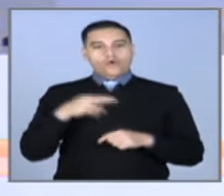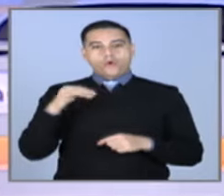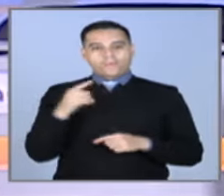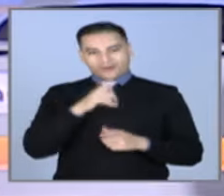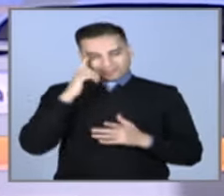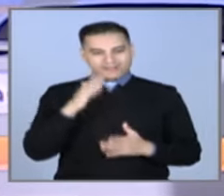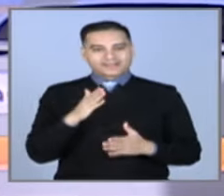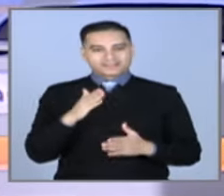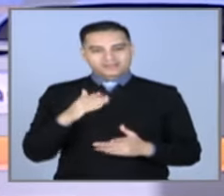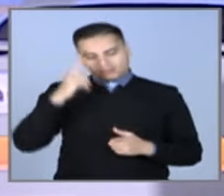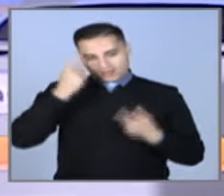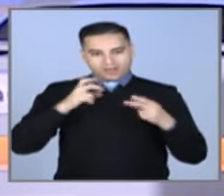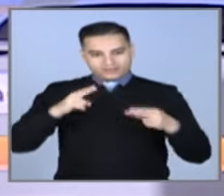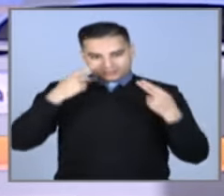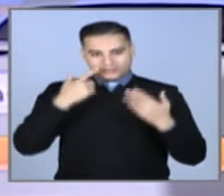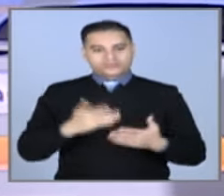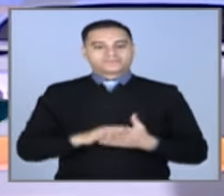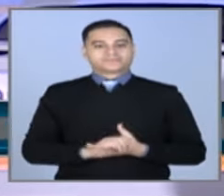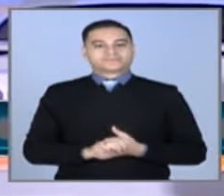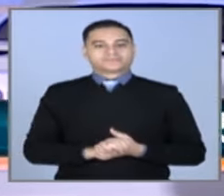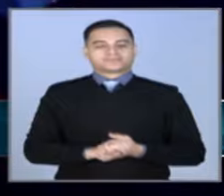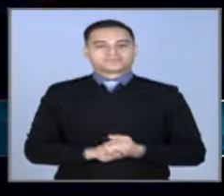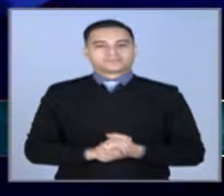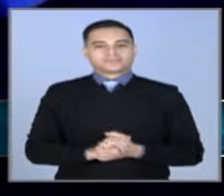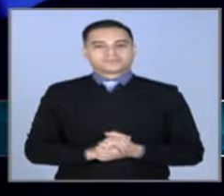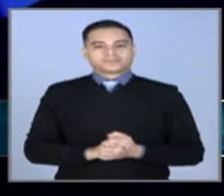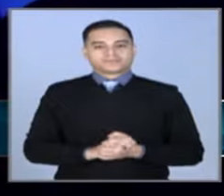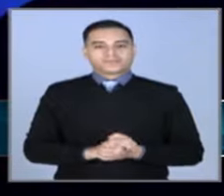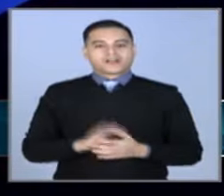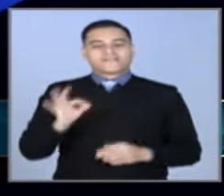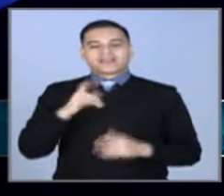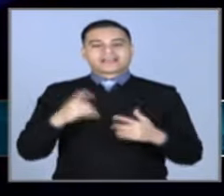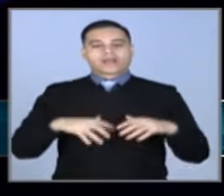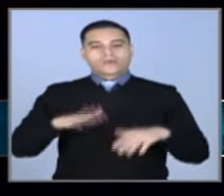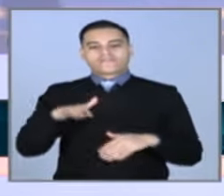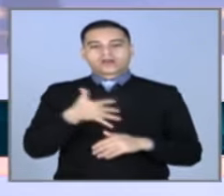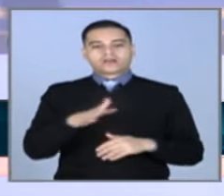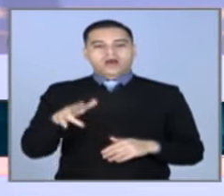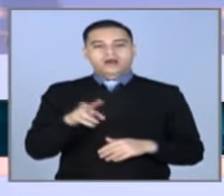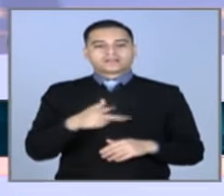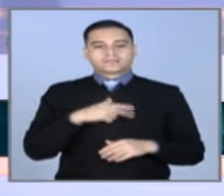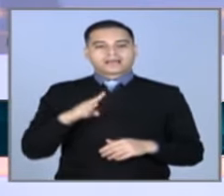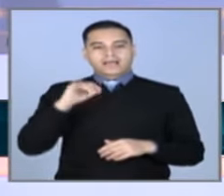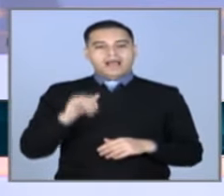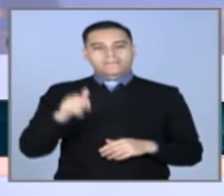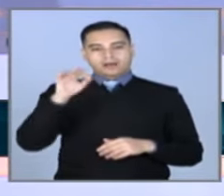مركز. تحت ضغط كاونتر. في أي دولة يقع نهر كاما؟